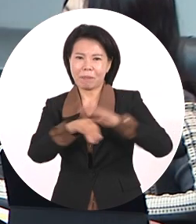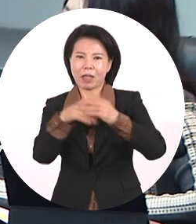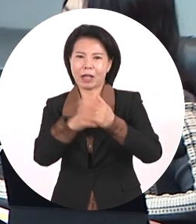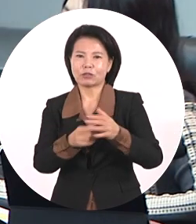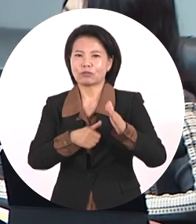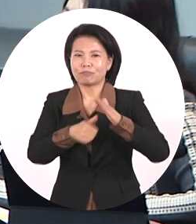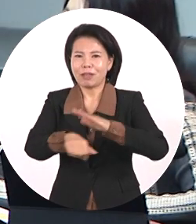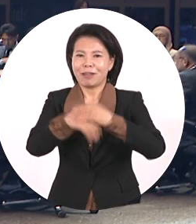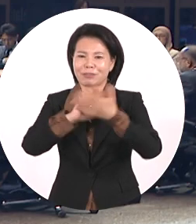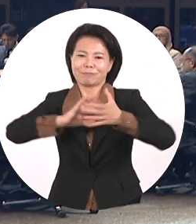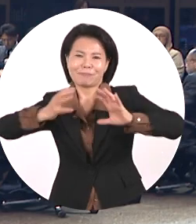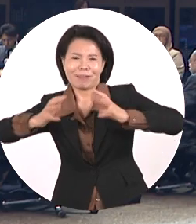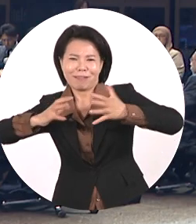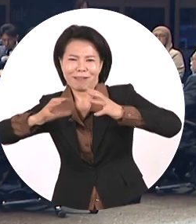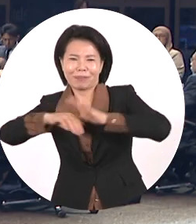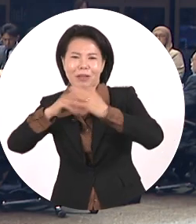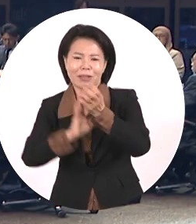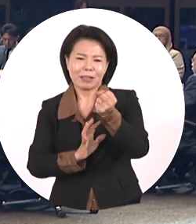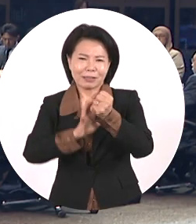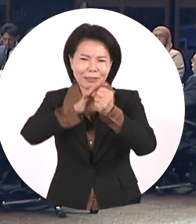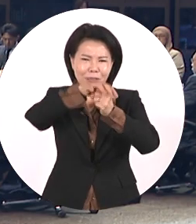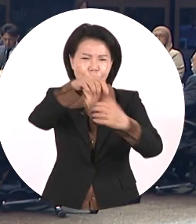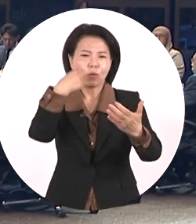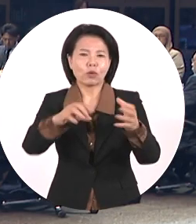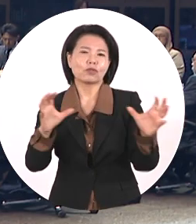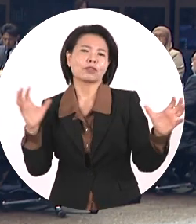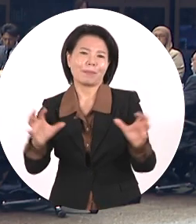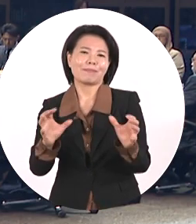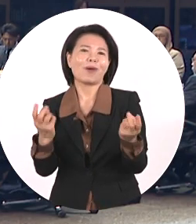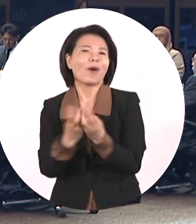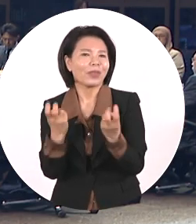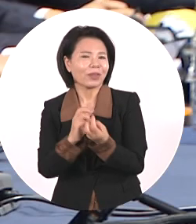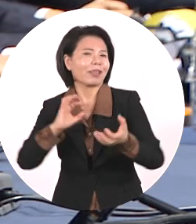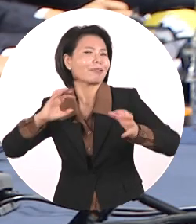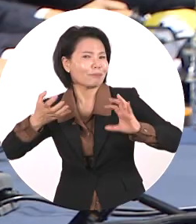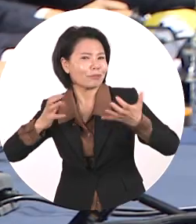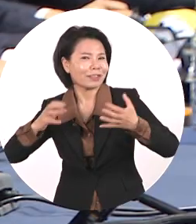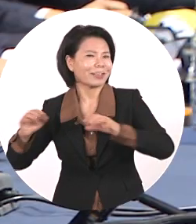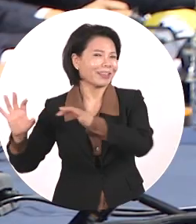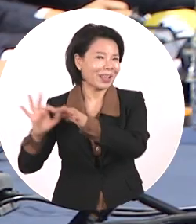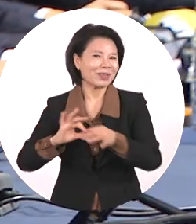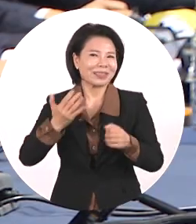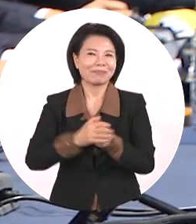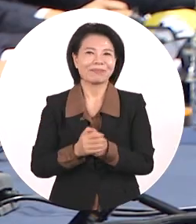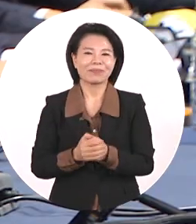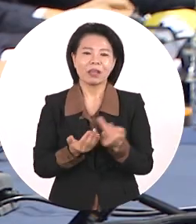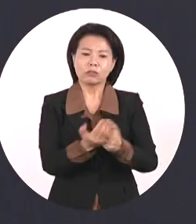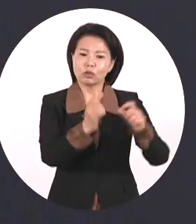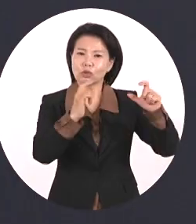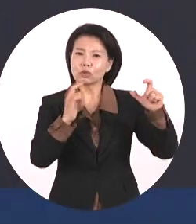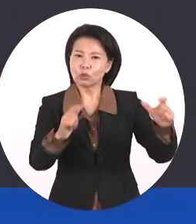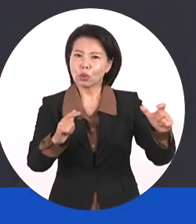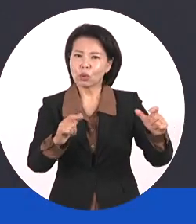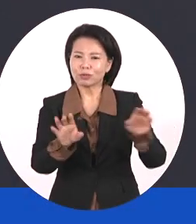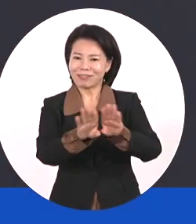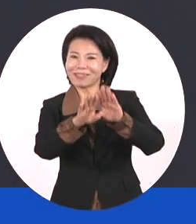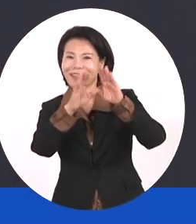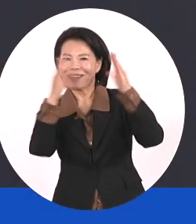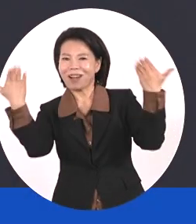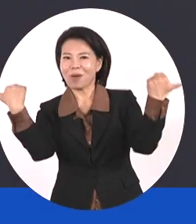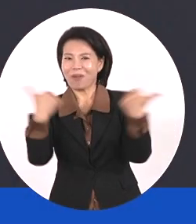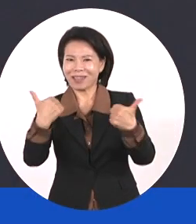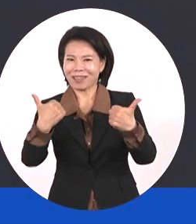참석해 디지털 대전환 시대에 대응하기 위한 글로벌 교육 협력 논의도 이어졌습니다.